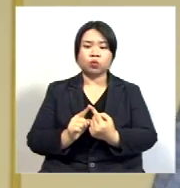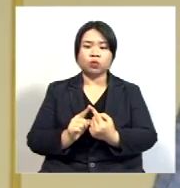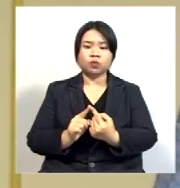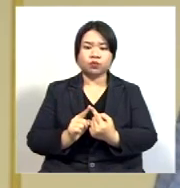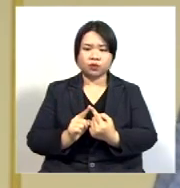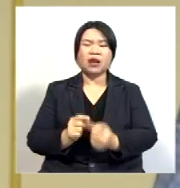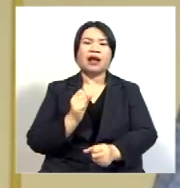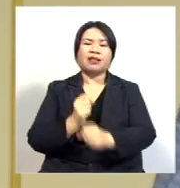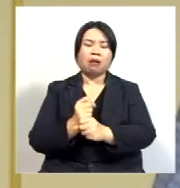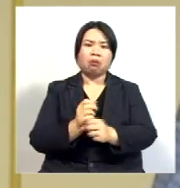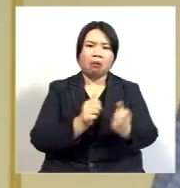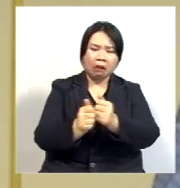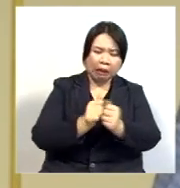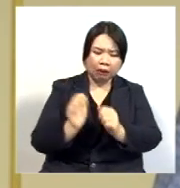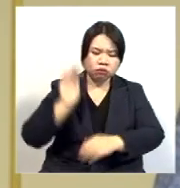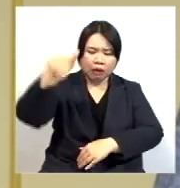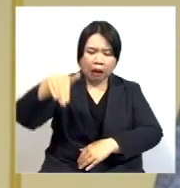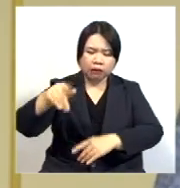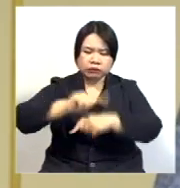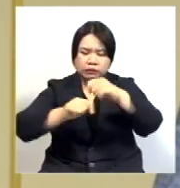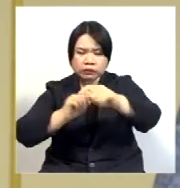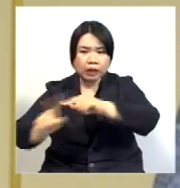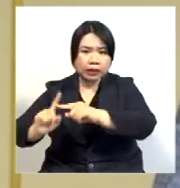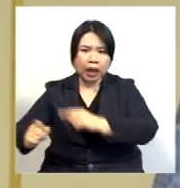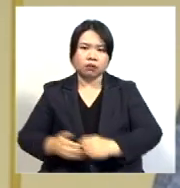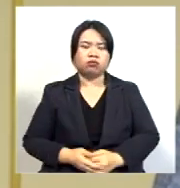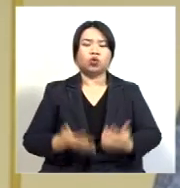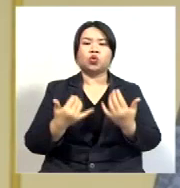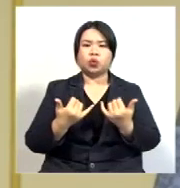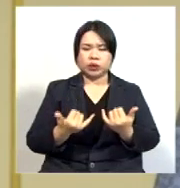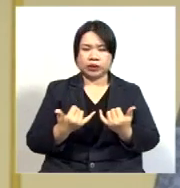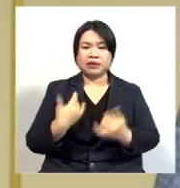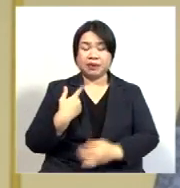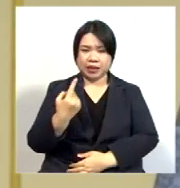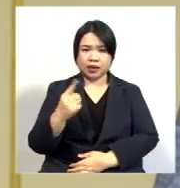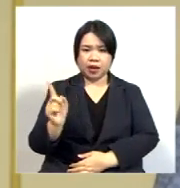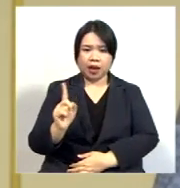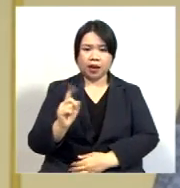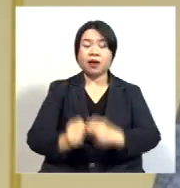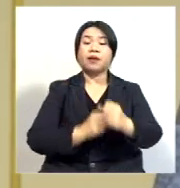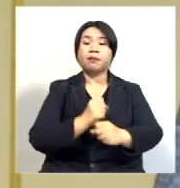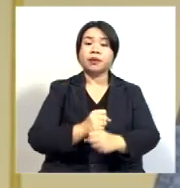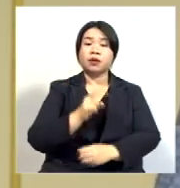สร้างทางแข่งขัน2คดีซึ่ง1คดีนะครับคดีแรกเนี่ยคือคดีในปี